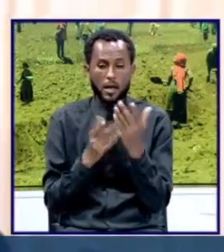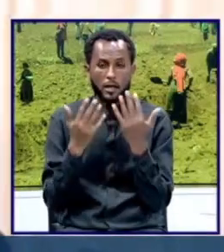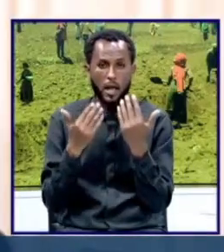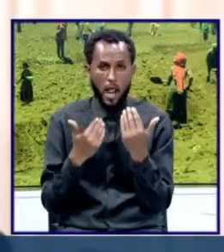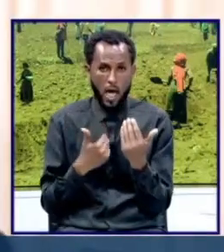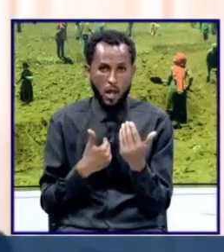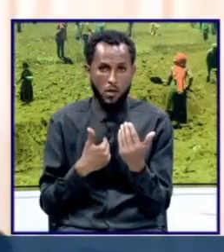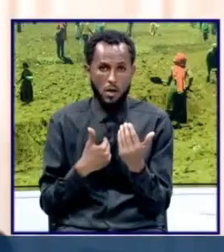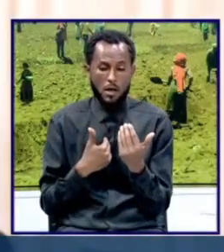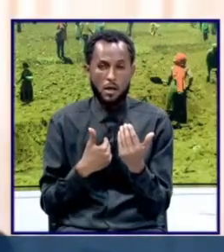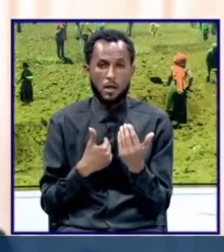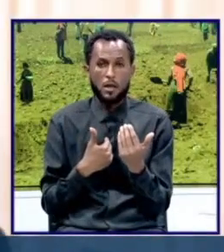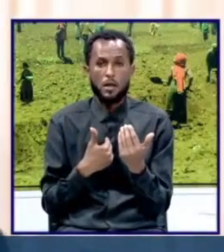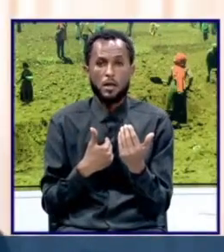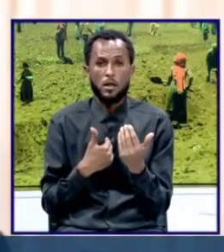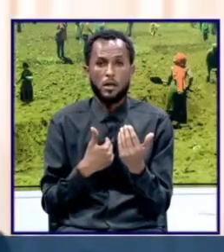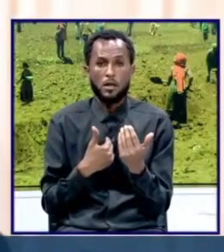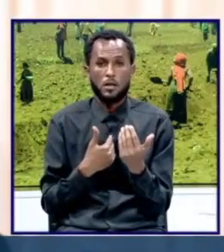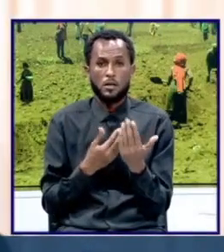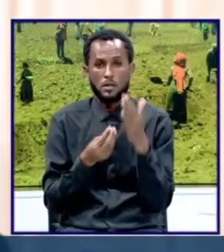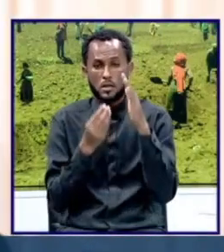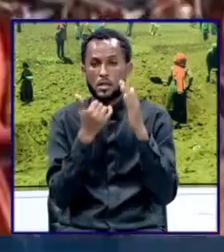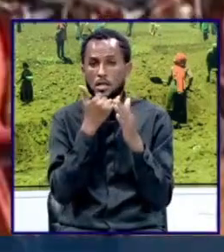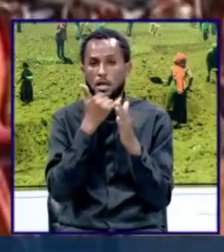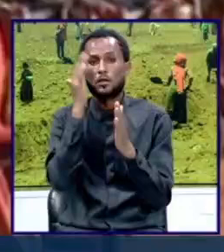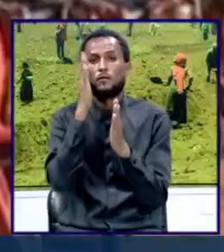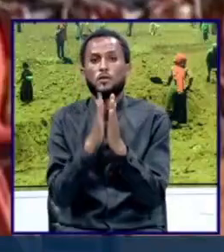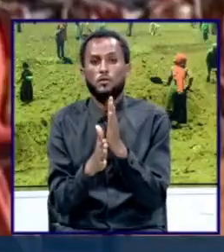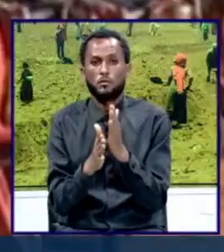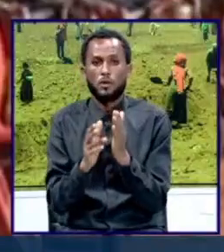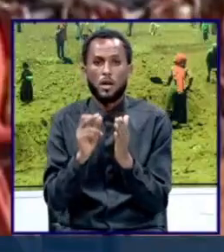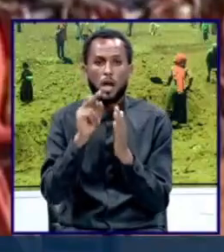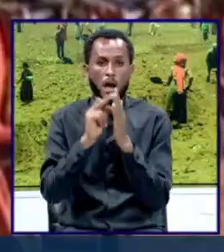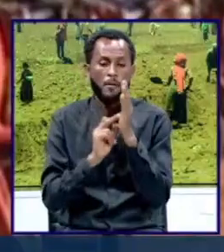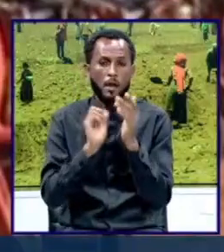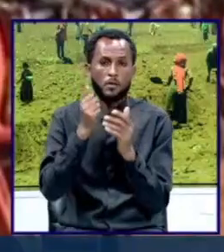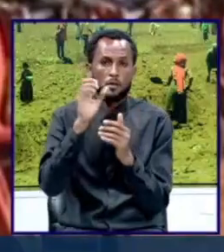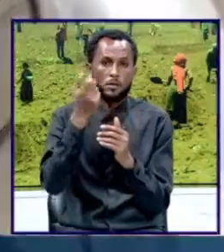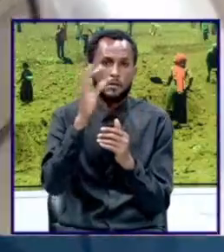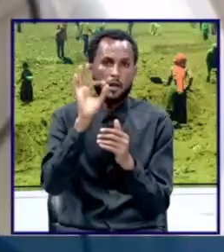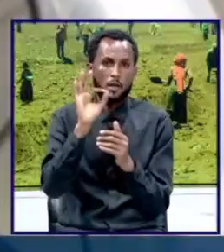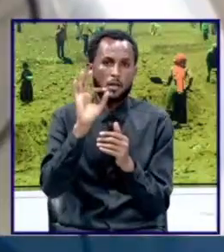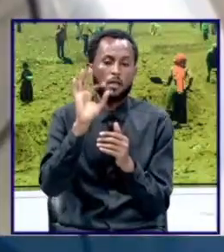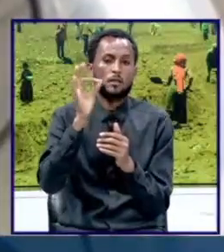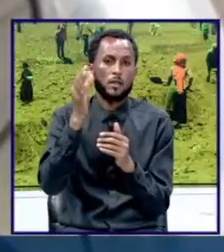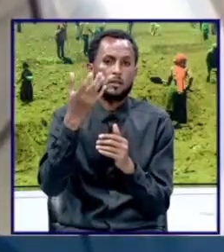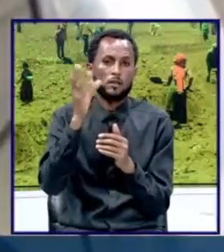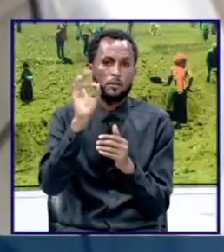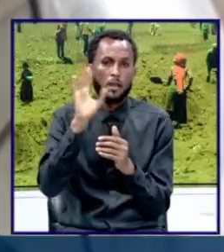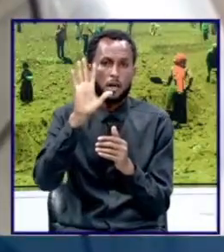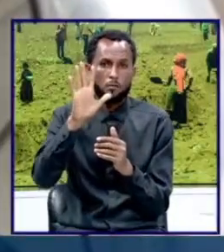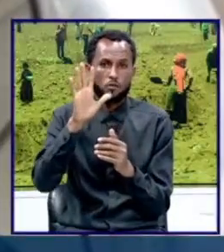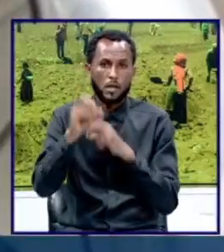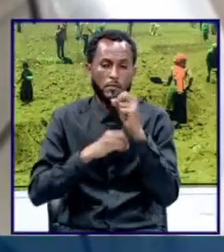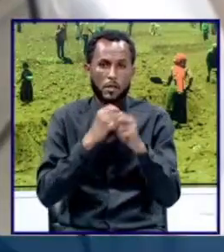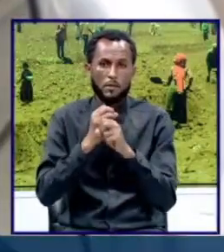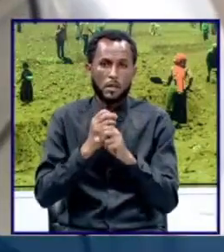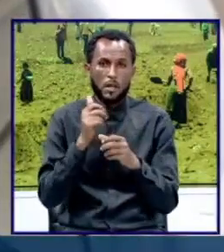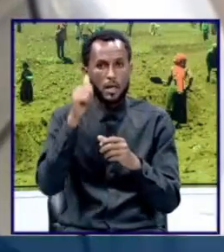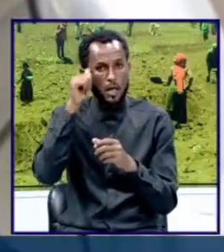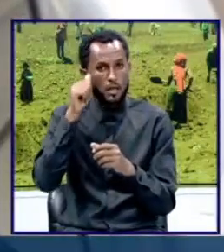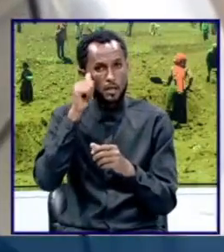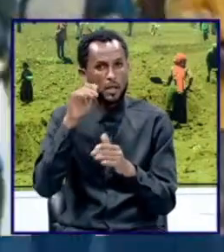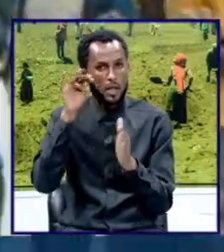እንከሎ እዩ ዝበደል እዚ ፈፂም ሓምለ 5986 ዓ ም ኣብ ልዕሊ ስንኩላን ኤርትራ